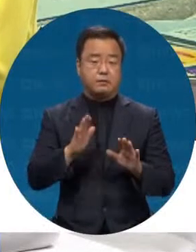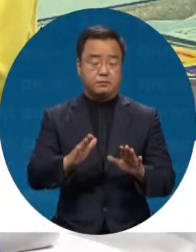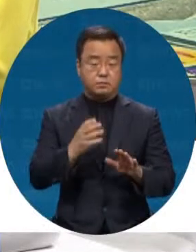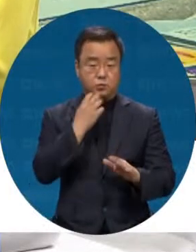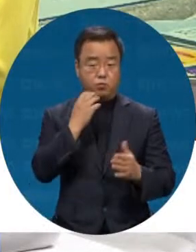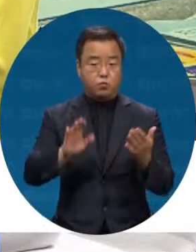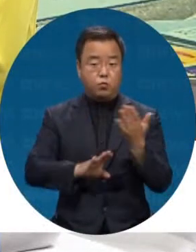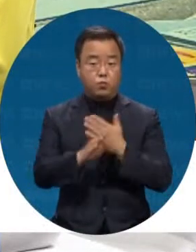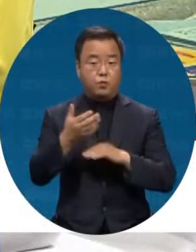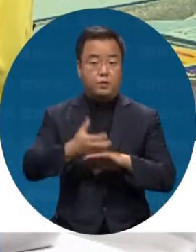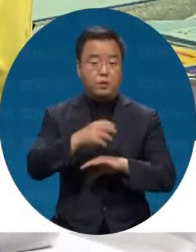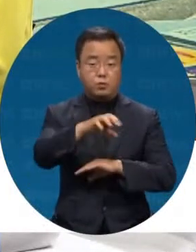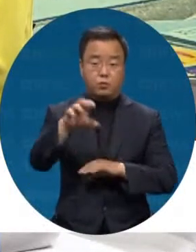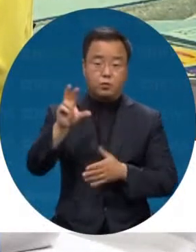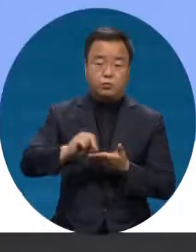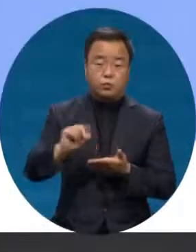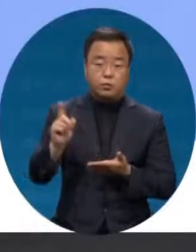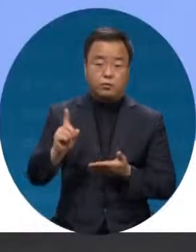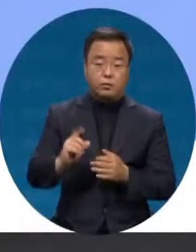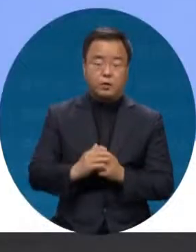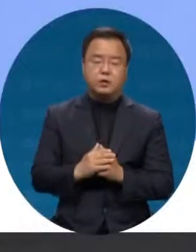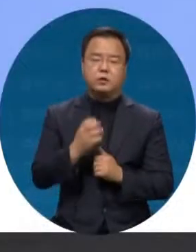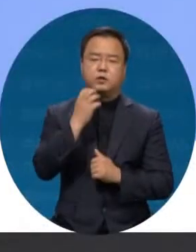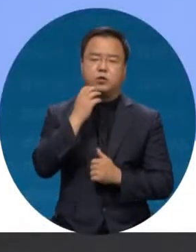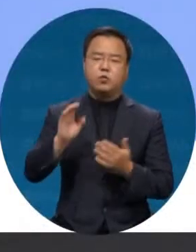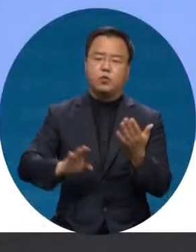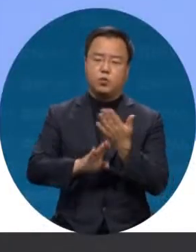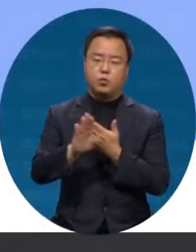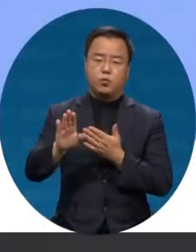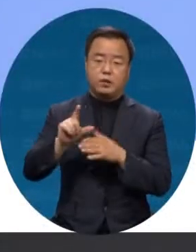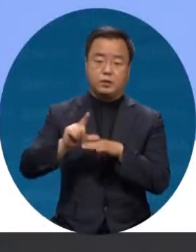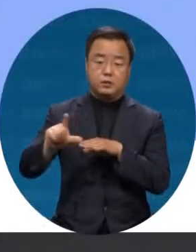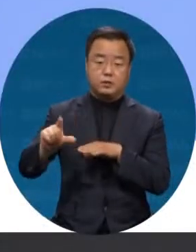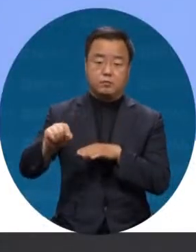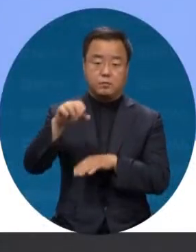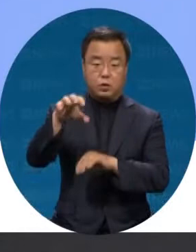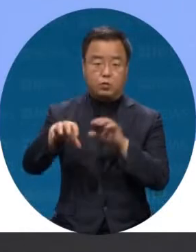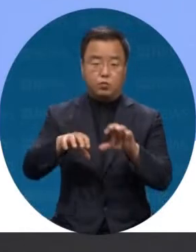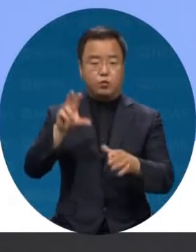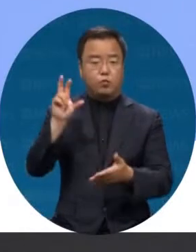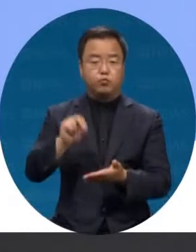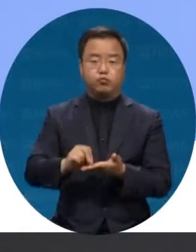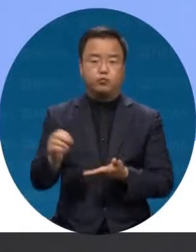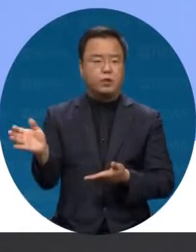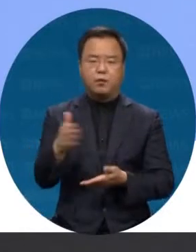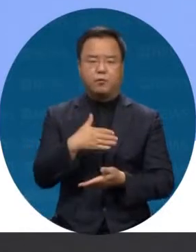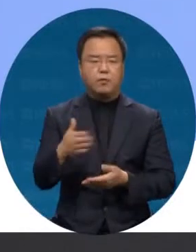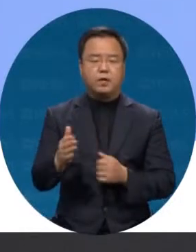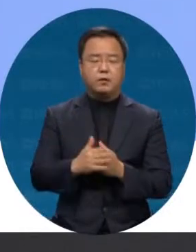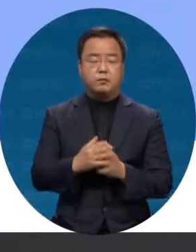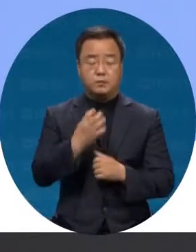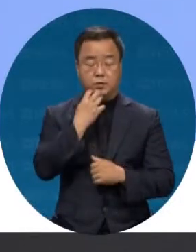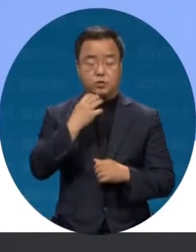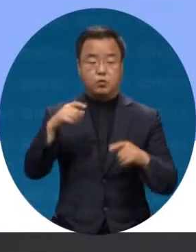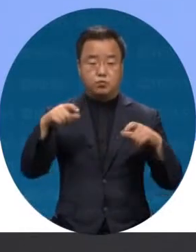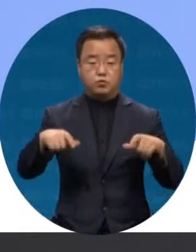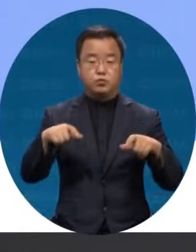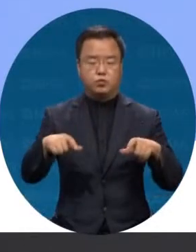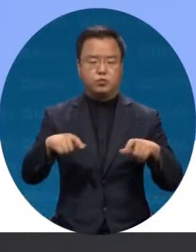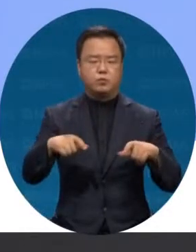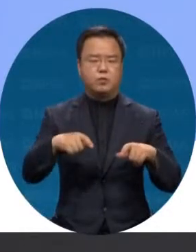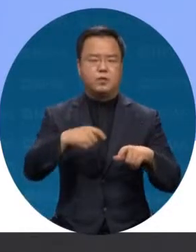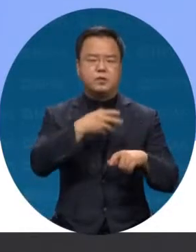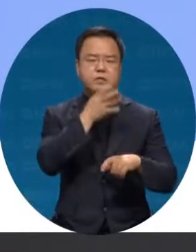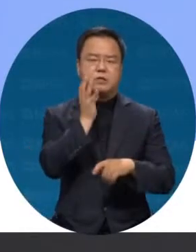되는 적은 없습니까 내 현재 이 제 4호 를 제외한 지역은 문제되는 것이 전혀 한군데도 없는데요 이제 서울의 경우 노화 시설이